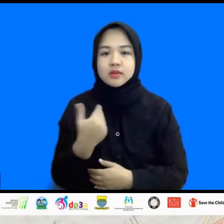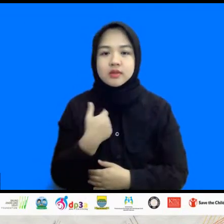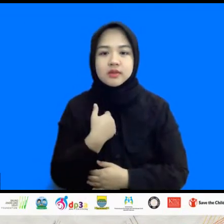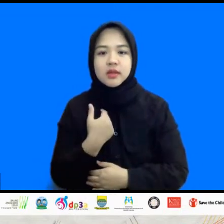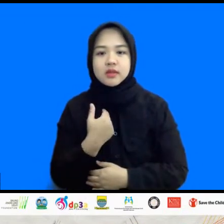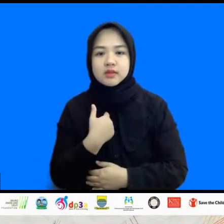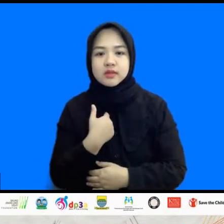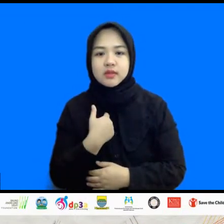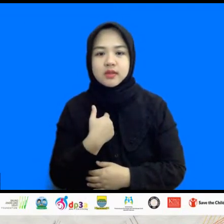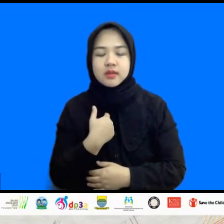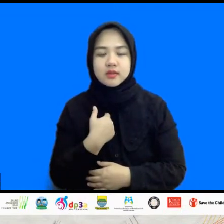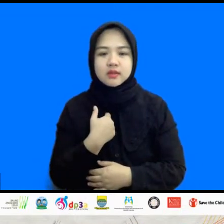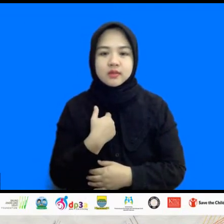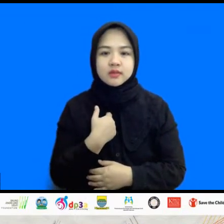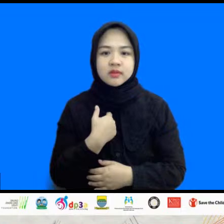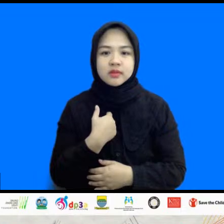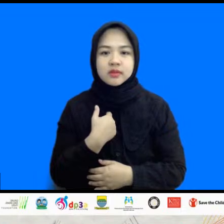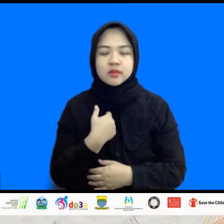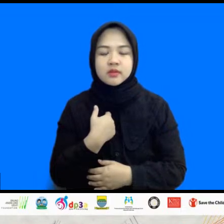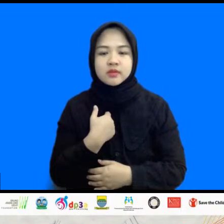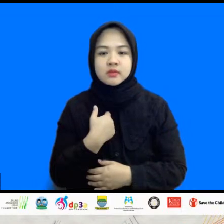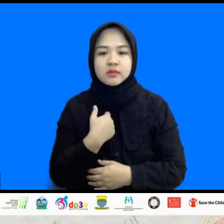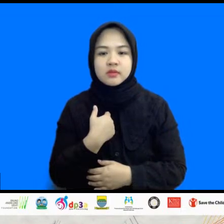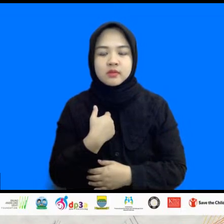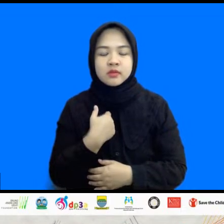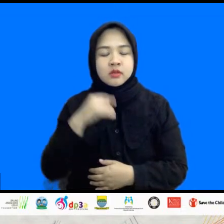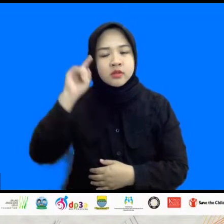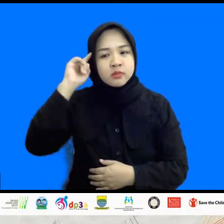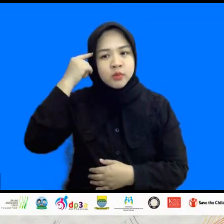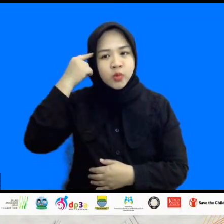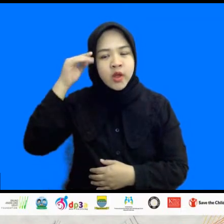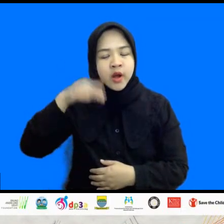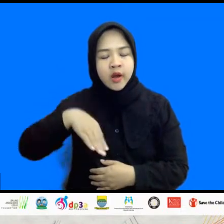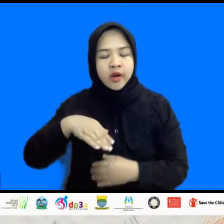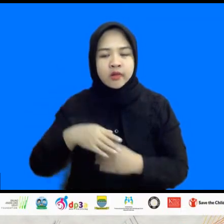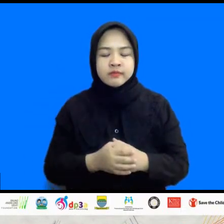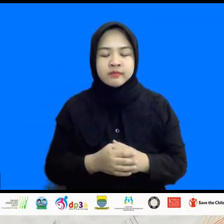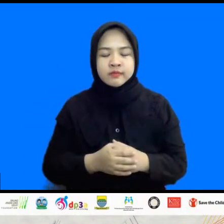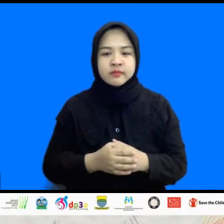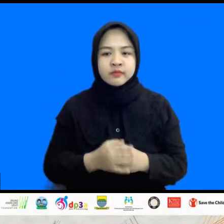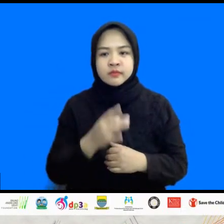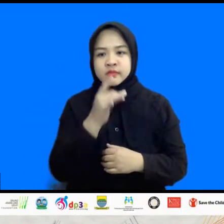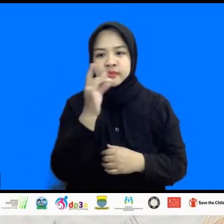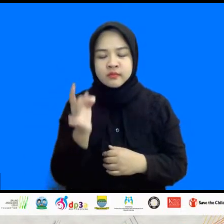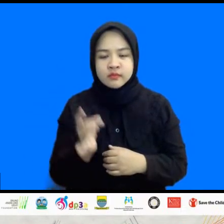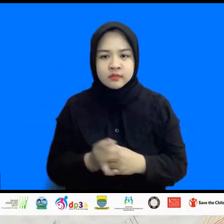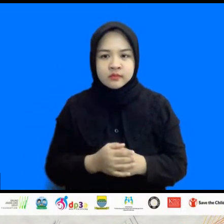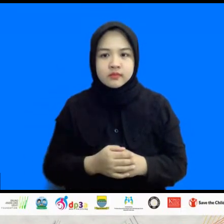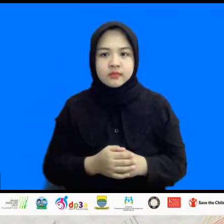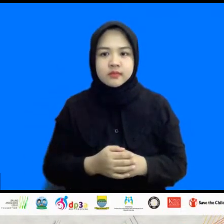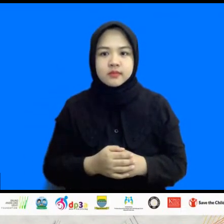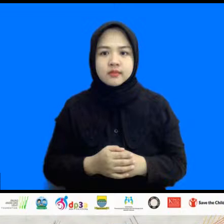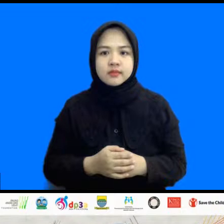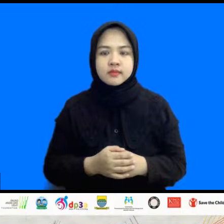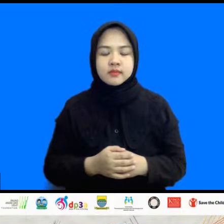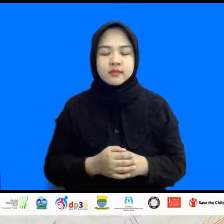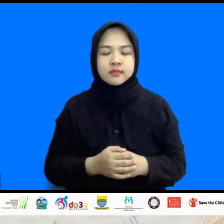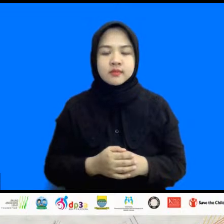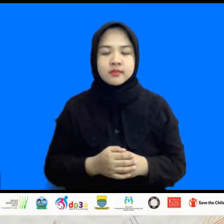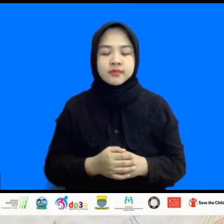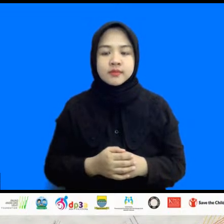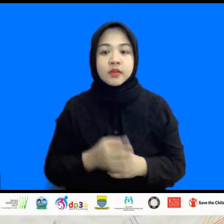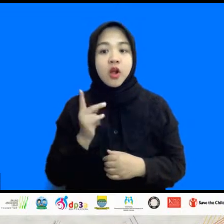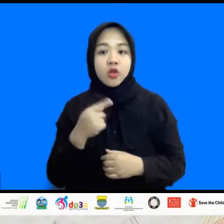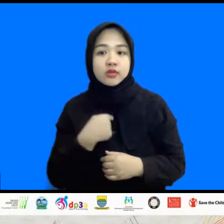ada dari peduli anak ya, forum peduli anak gitu dan sebagainya gitu. Jadi kalau